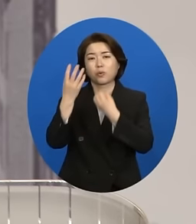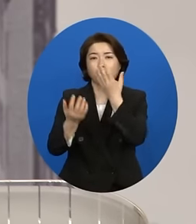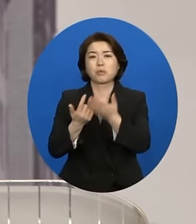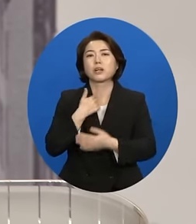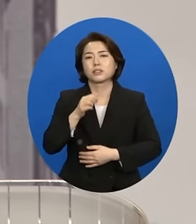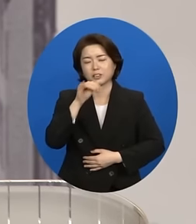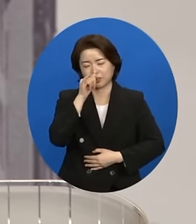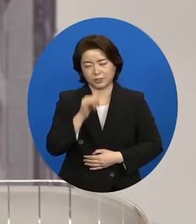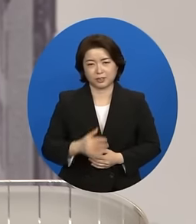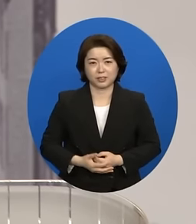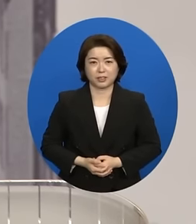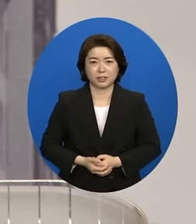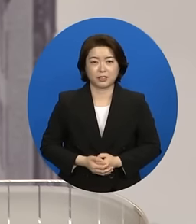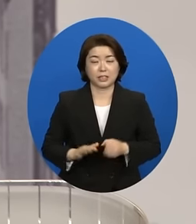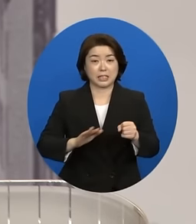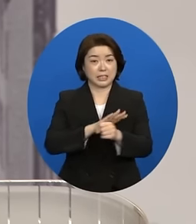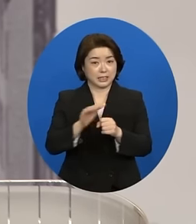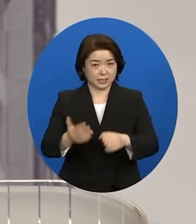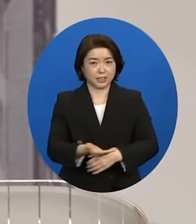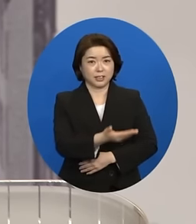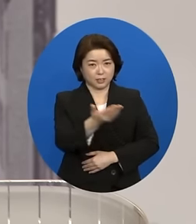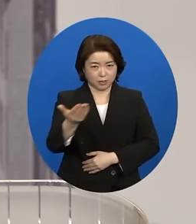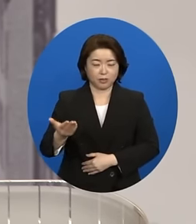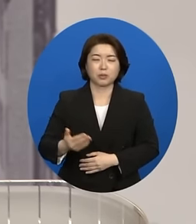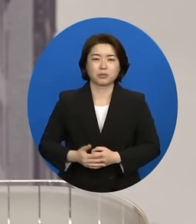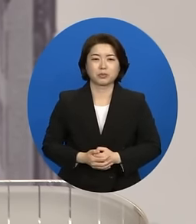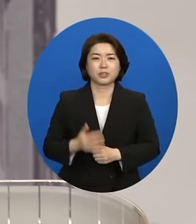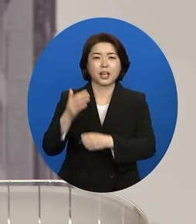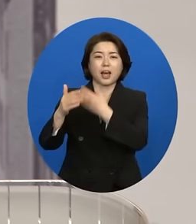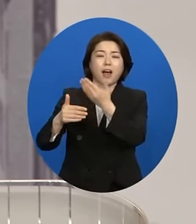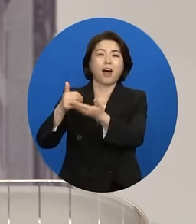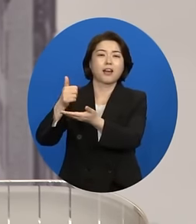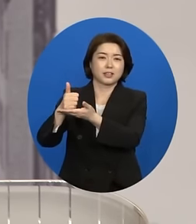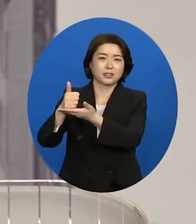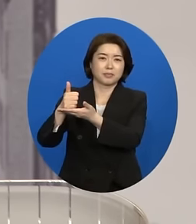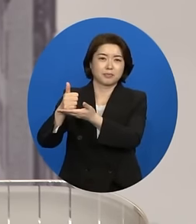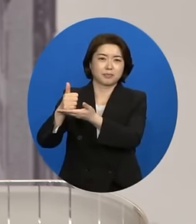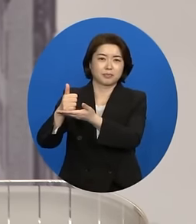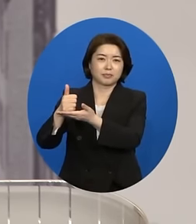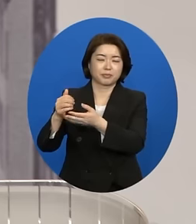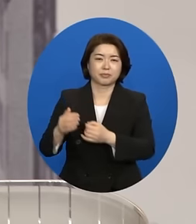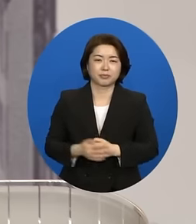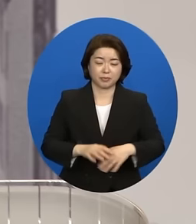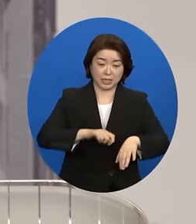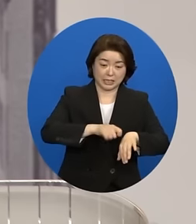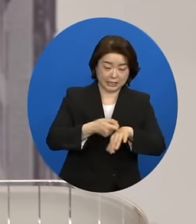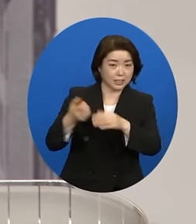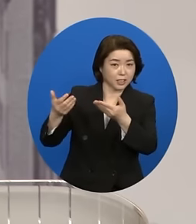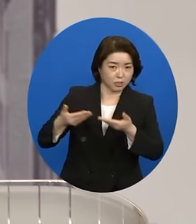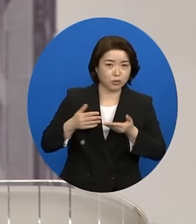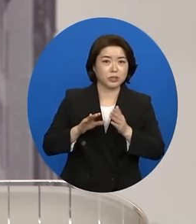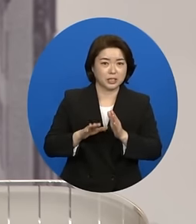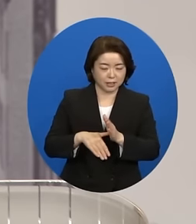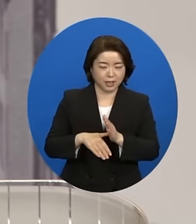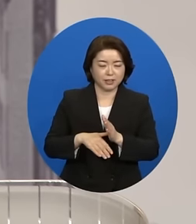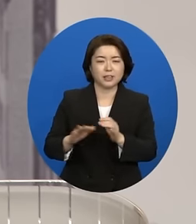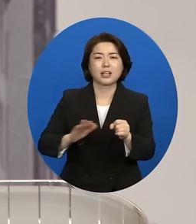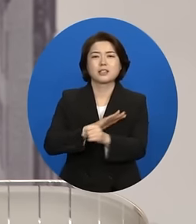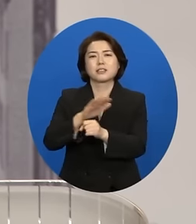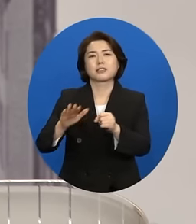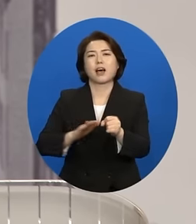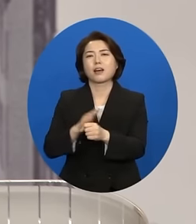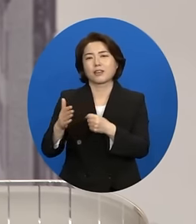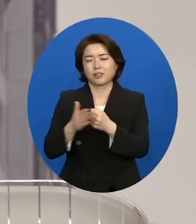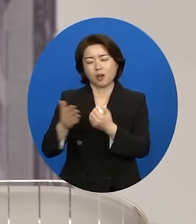하셨어요. 사랑하는 여러분, 하나님께서 징계를 주실 때는 사랑하시기 때문에 주시는